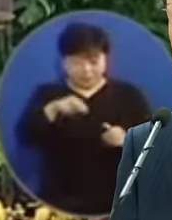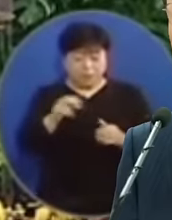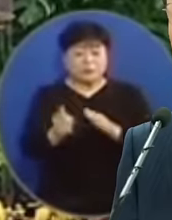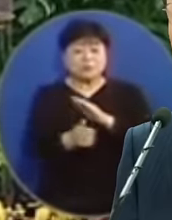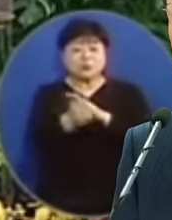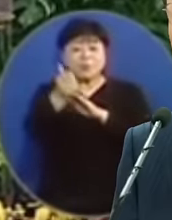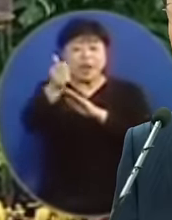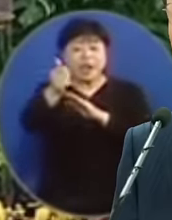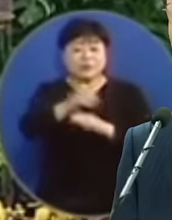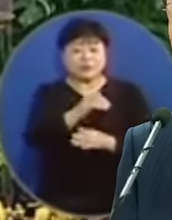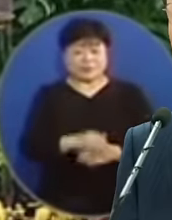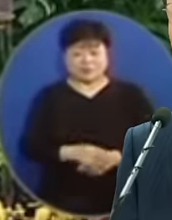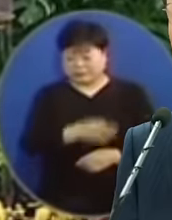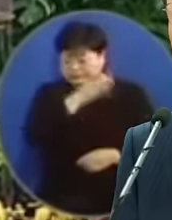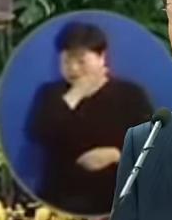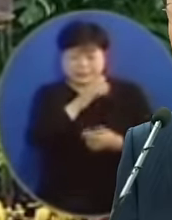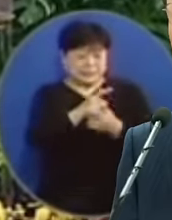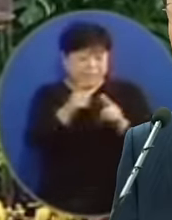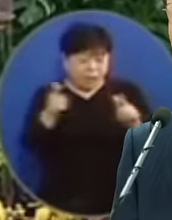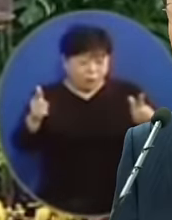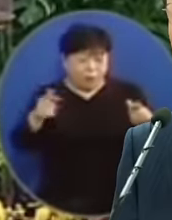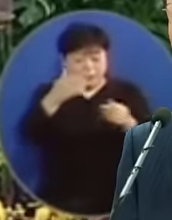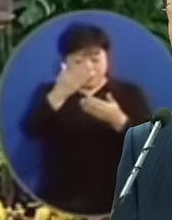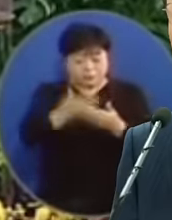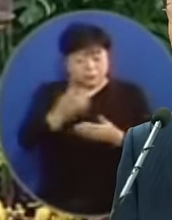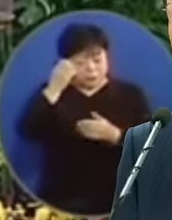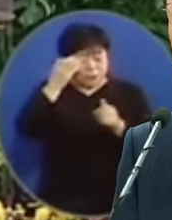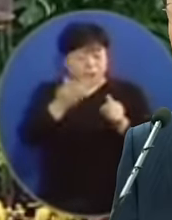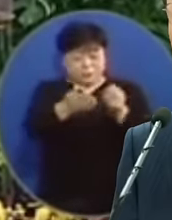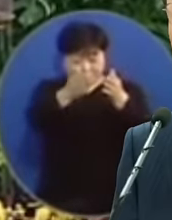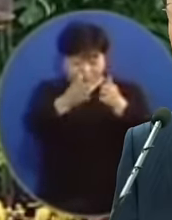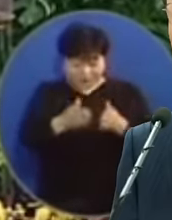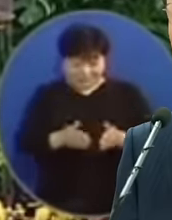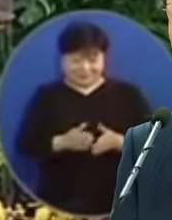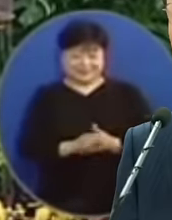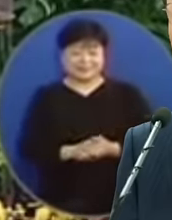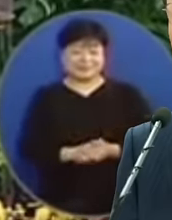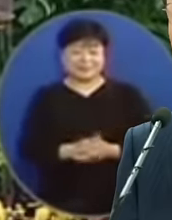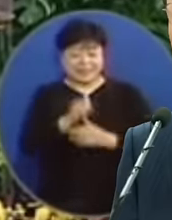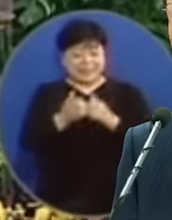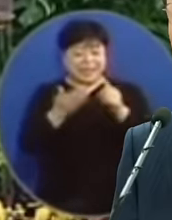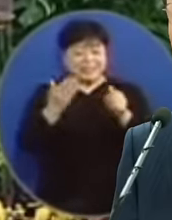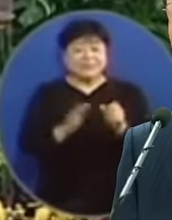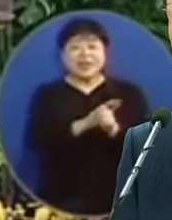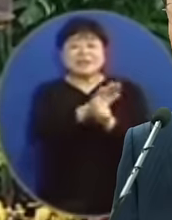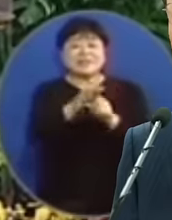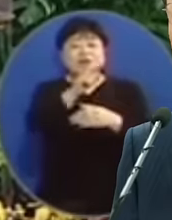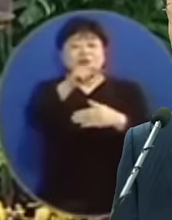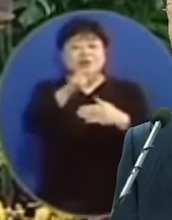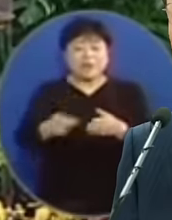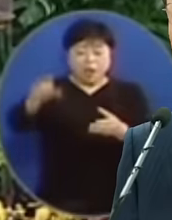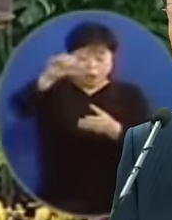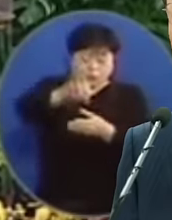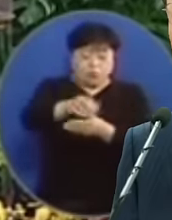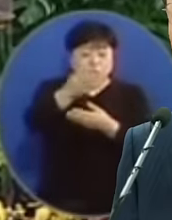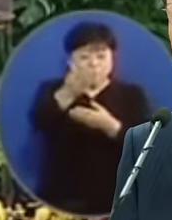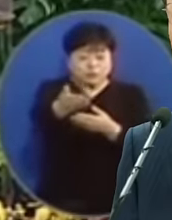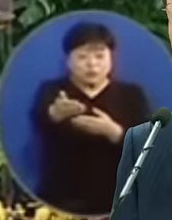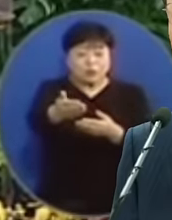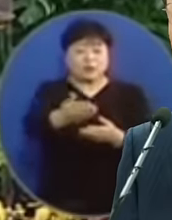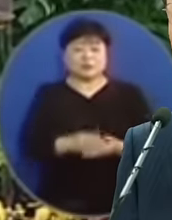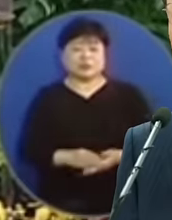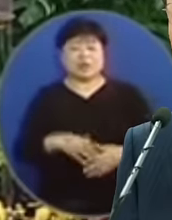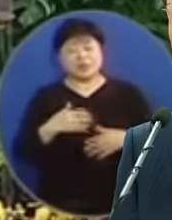소망이 우리를 부끄럽게 하지 아니하면 우리에게 주신 성령으로 말미암아 하나님의 사랑이 우리 마음에 부음받음이니 우리가